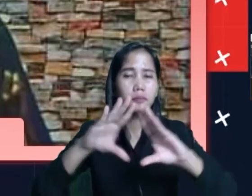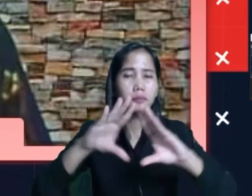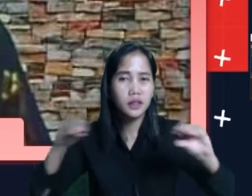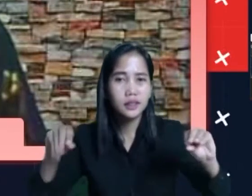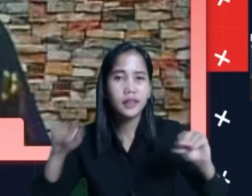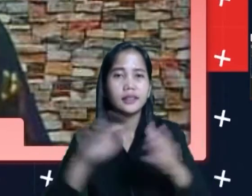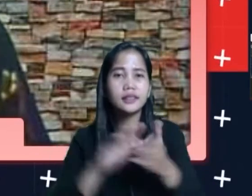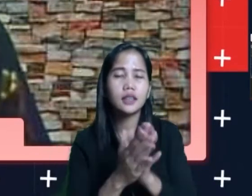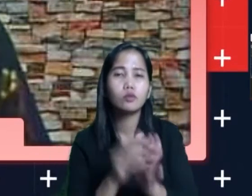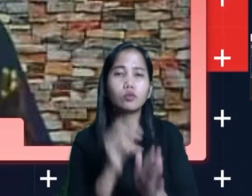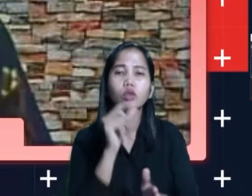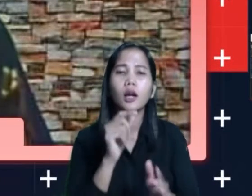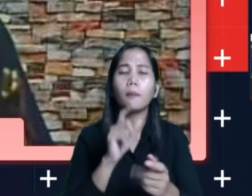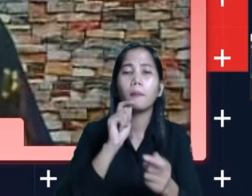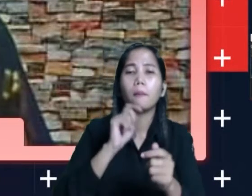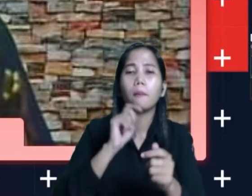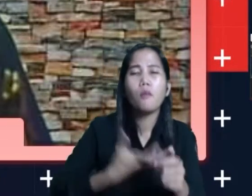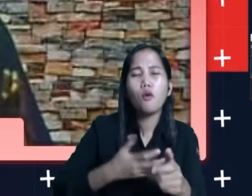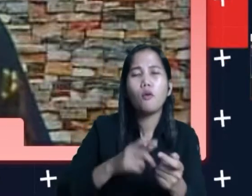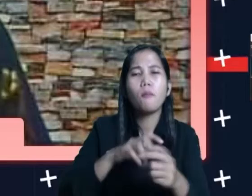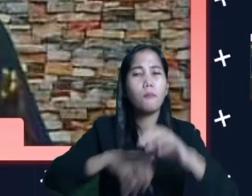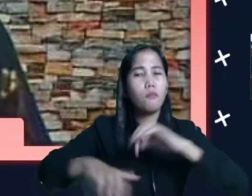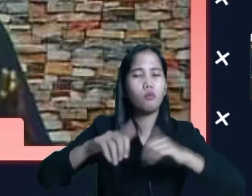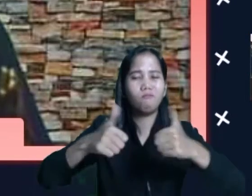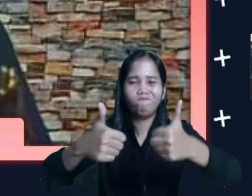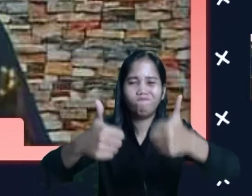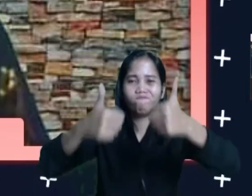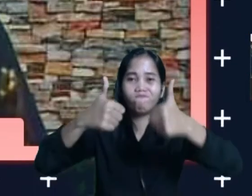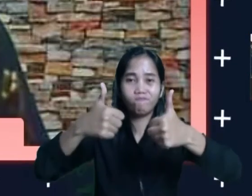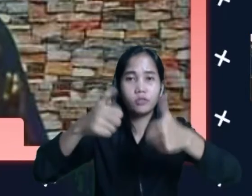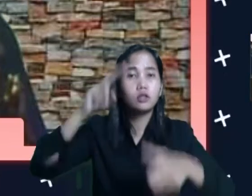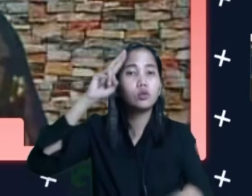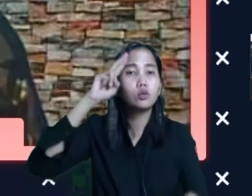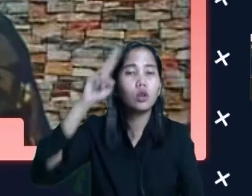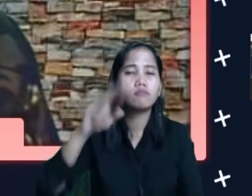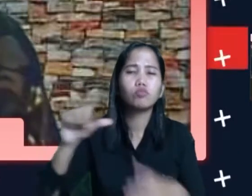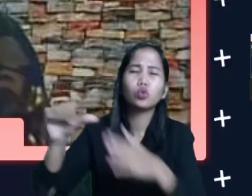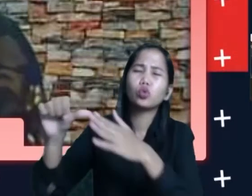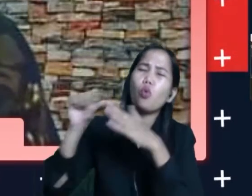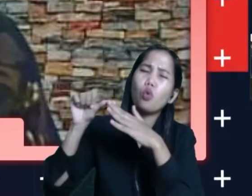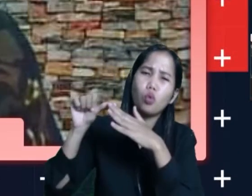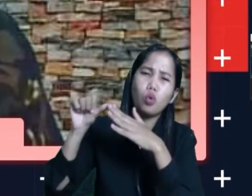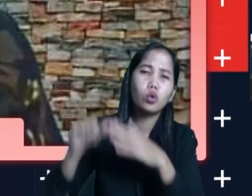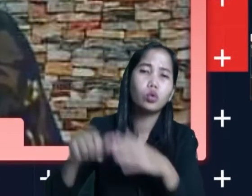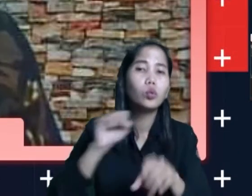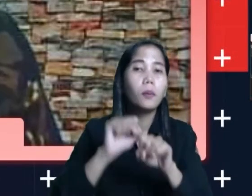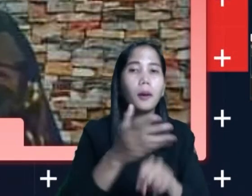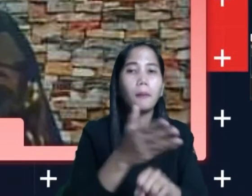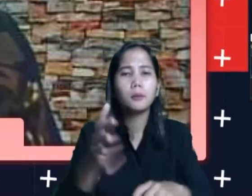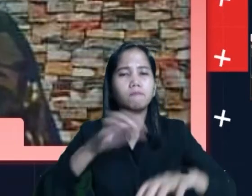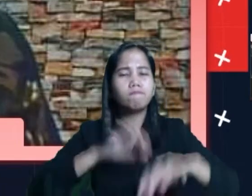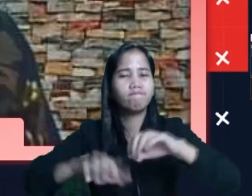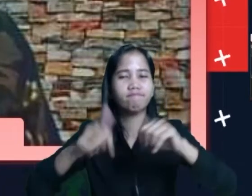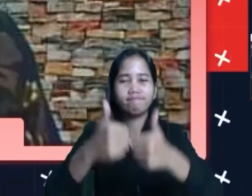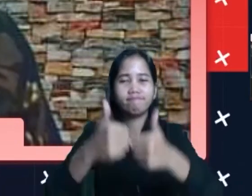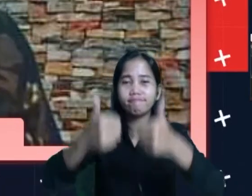mau berbuat baik. Karena kemauan kita ini kan sudah dipenuhi oleh dosa, sudah dipengaruhi